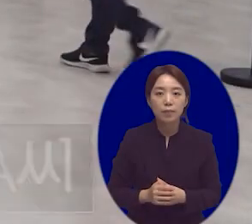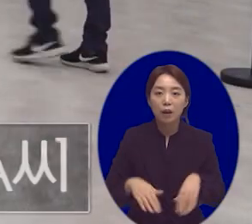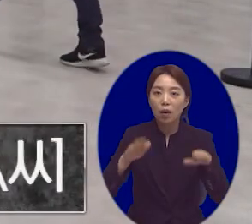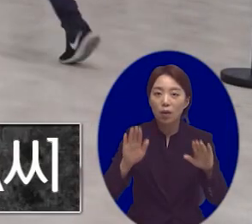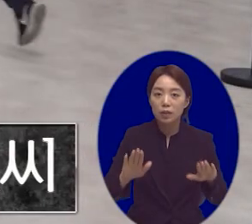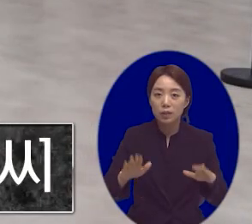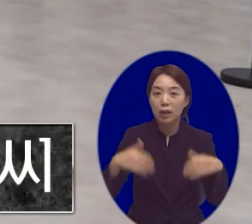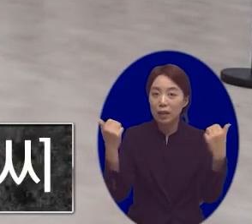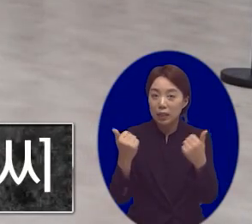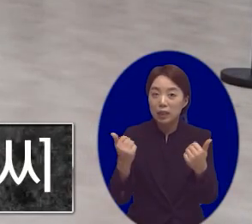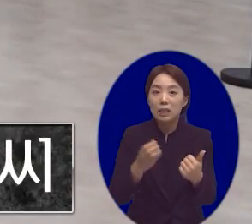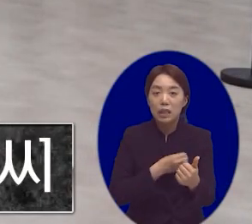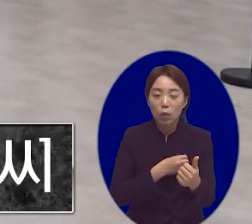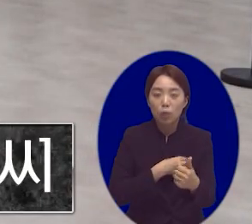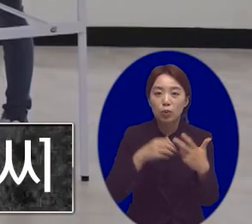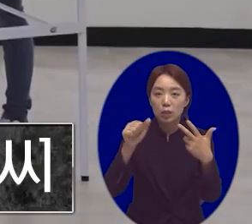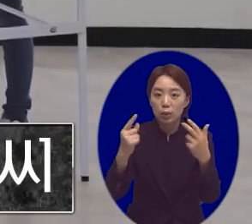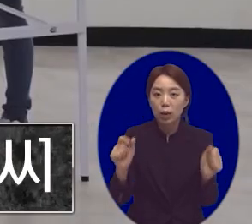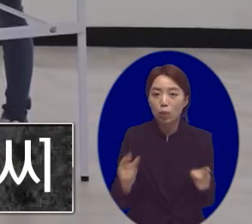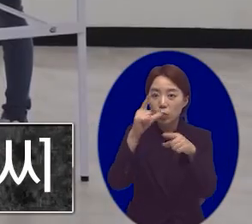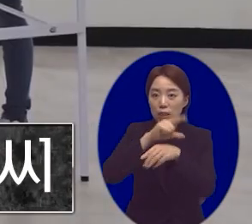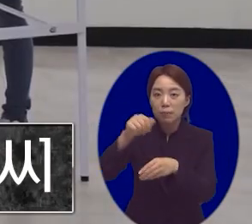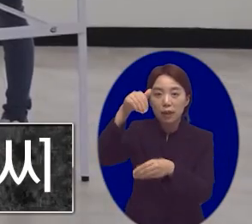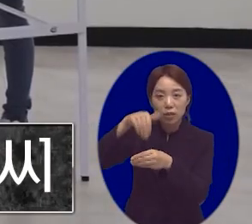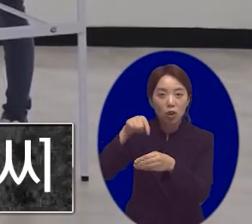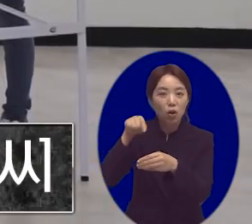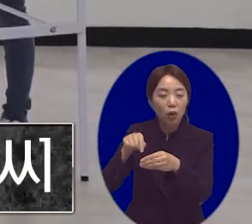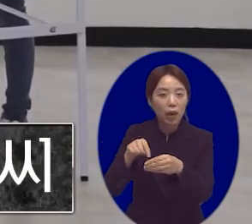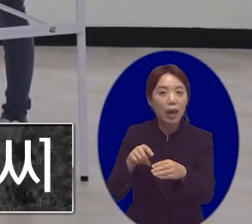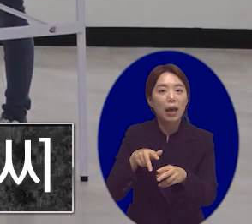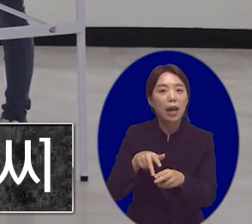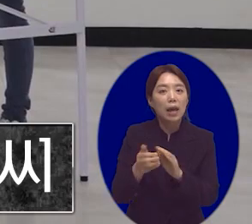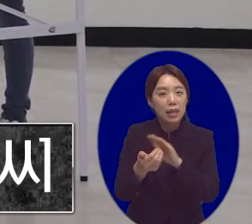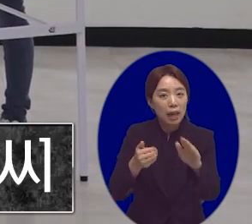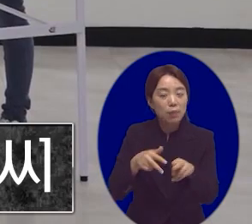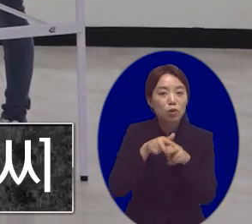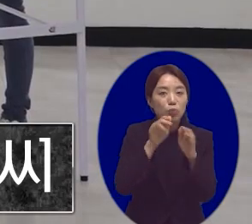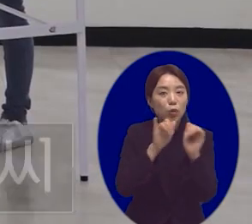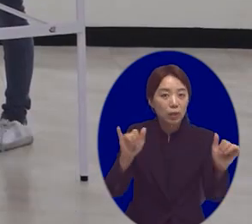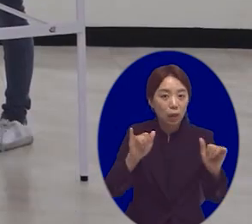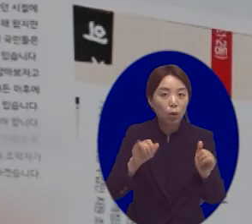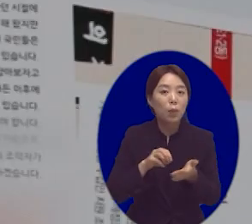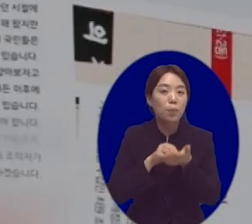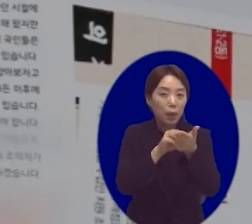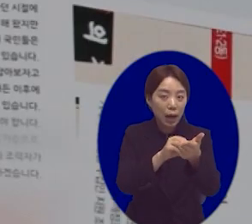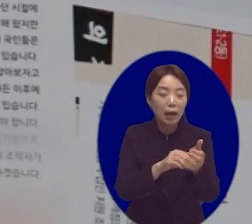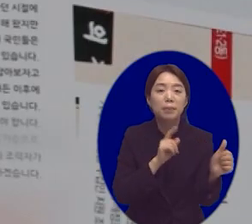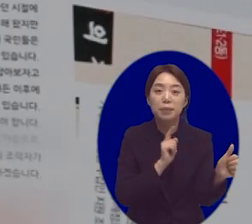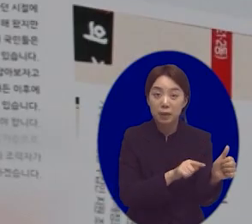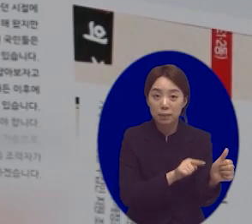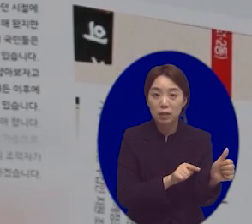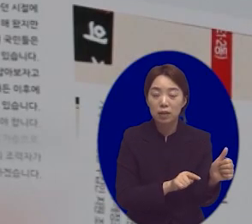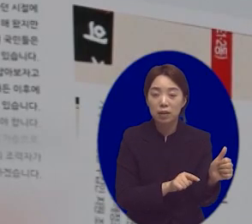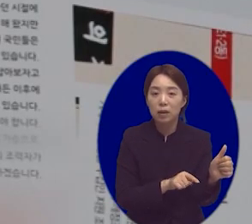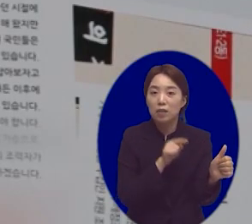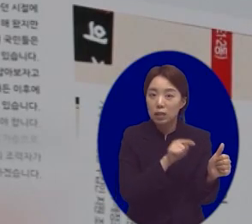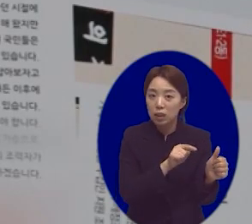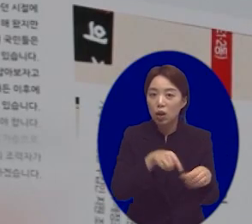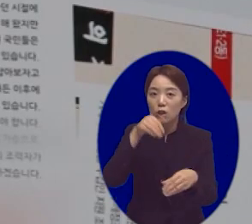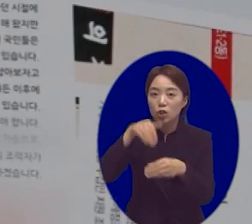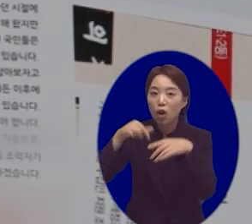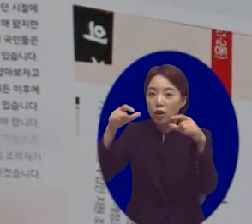현역 도의회의원으로 제7회 전국동시 지방선거 예비후보자로 등록한 A씨. A씨는 선거구민이